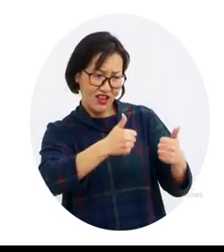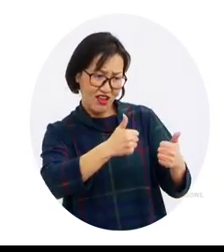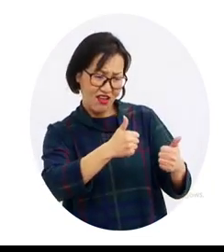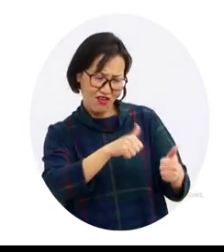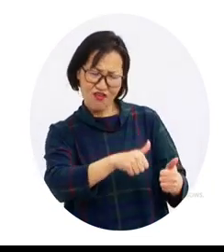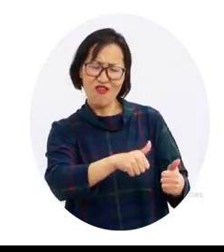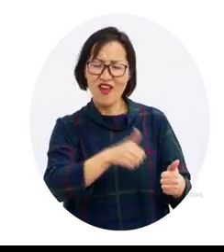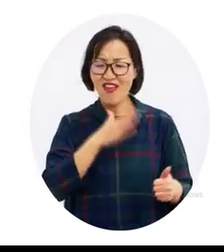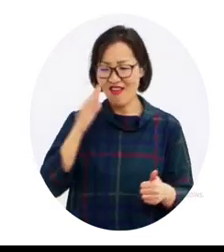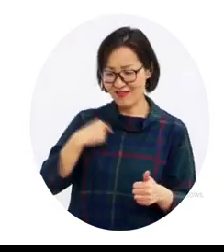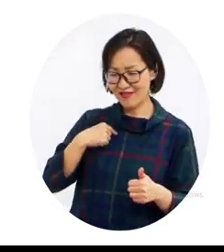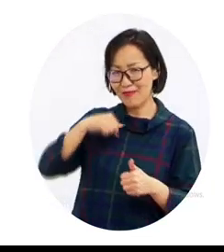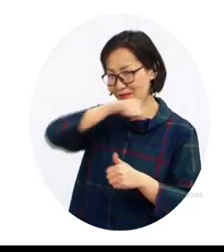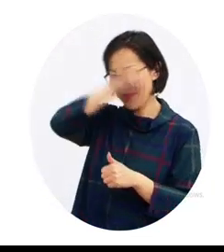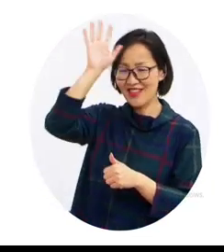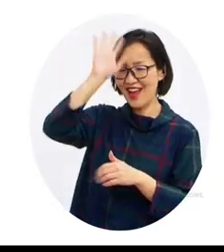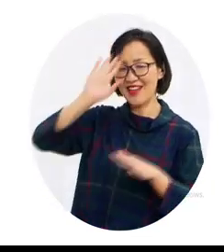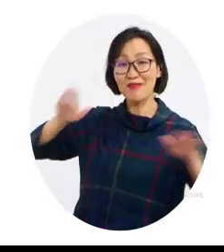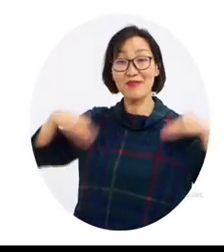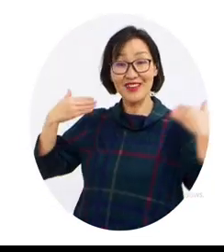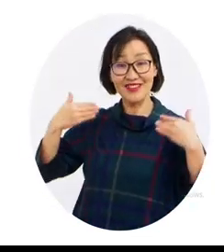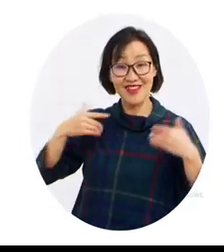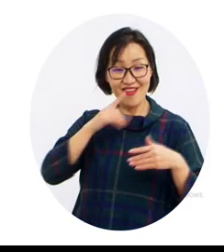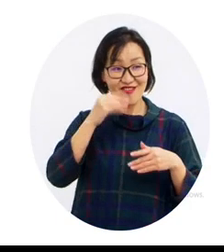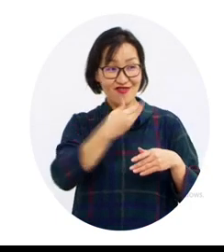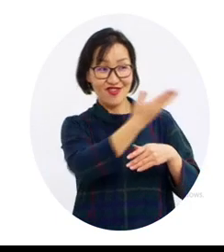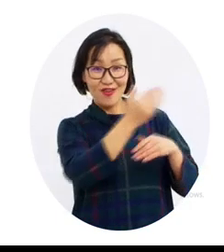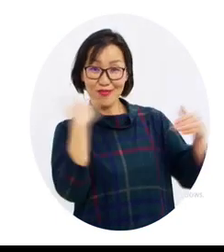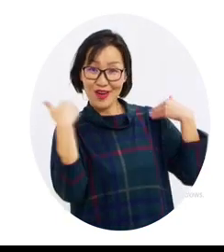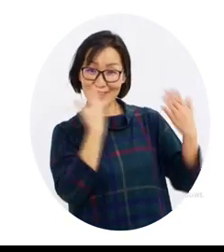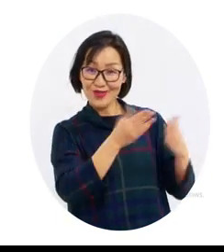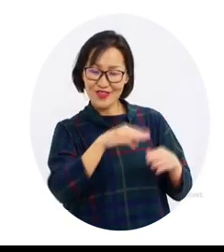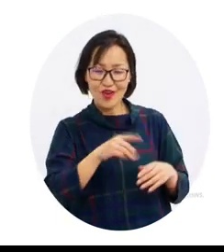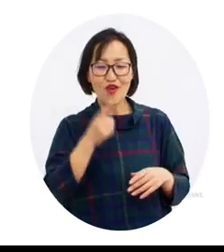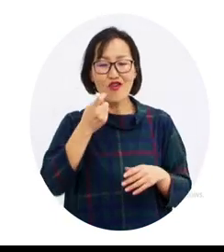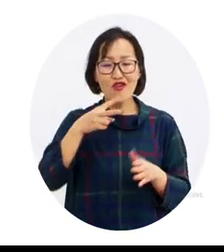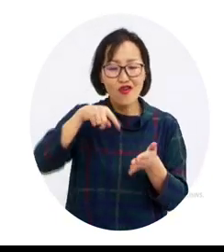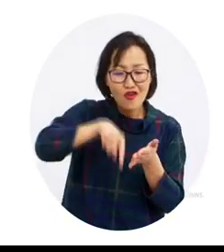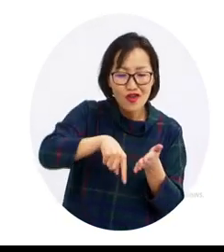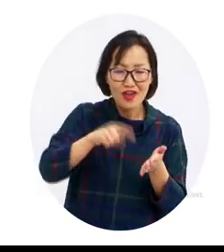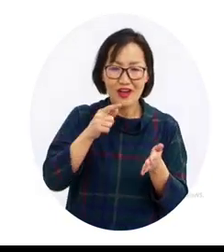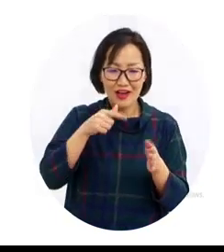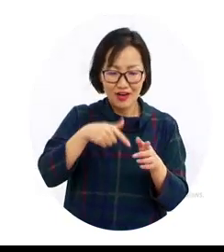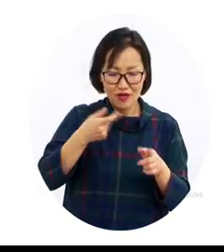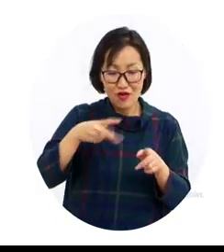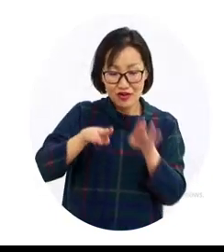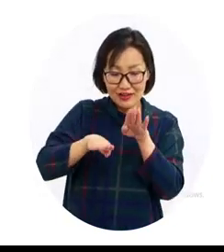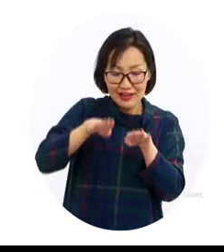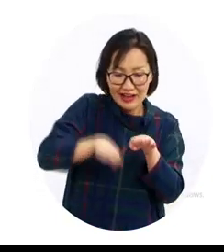нь магна хагартал баярлсан. Ээжигээ баярлуулсан юм байна тийм ээ. Хөл газар хөрөхгүй байх.